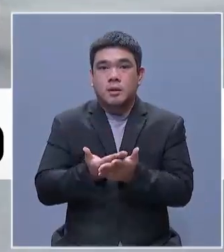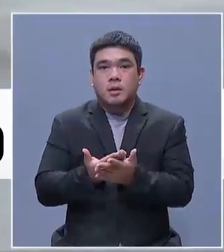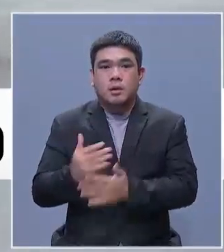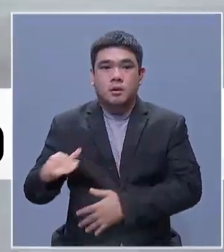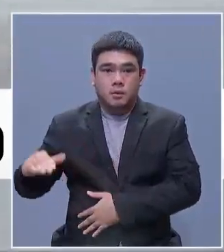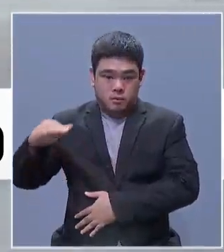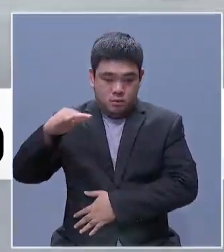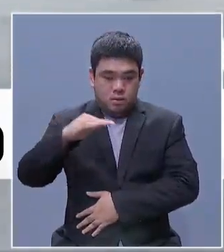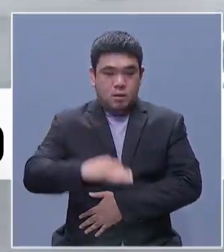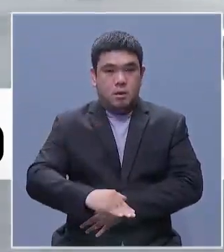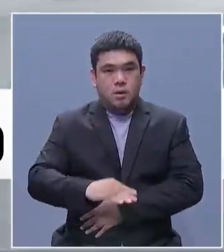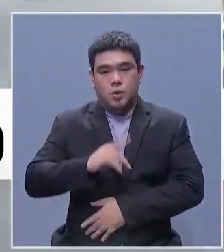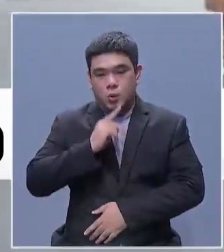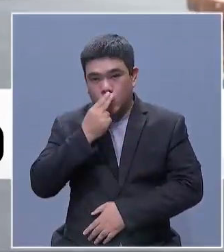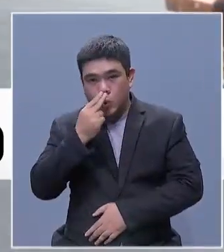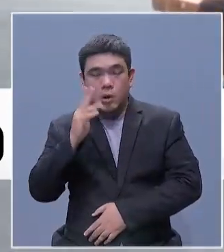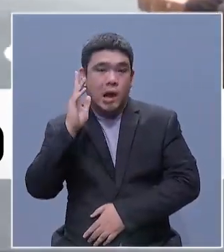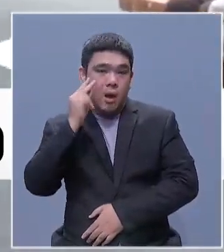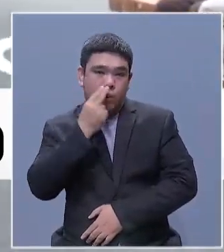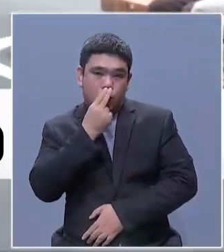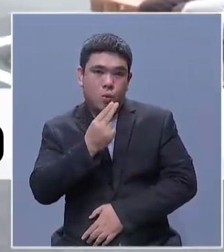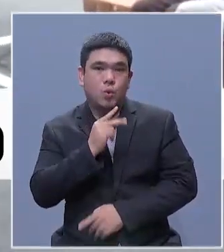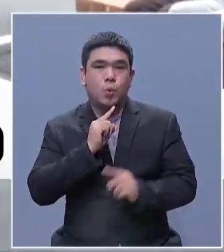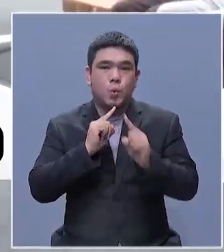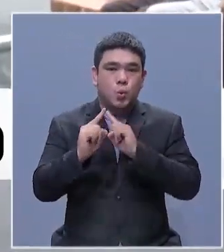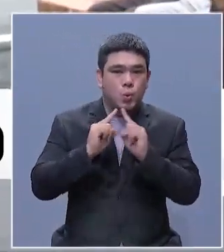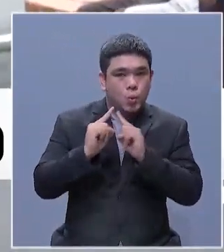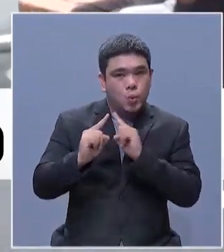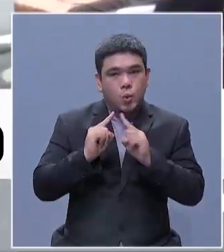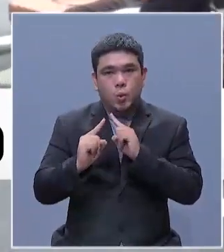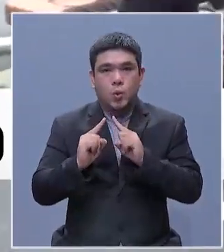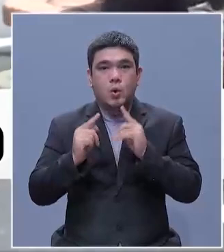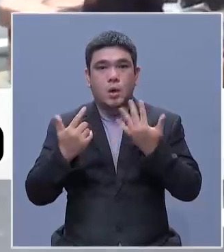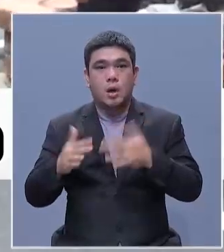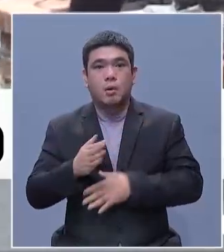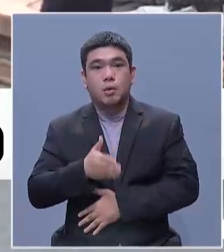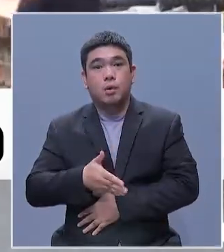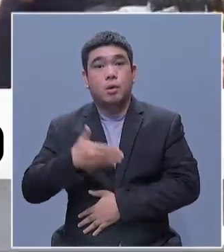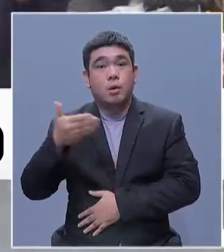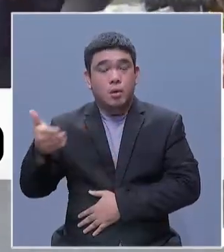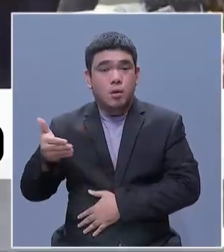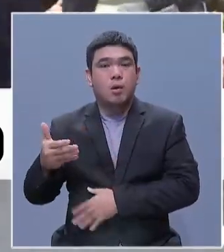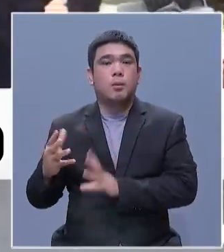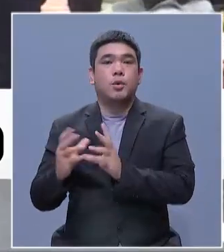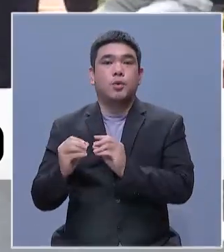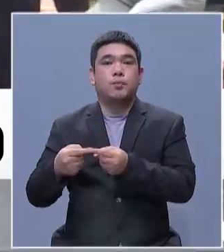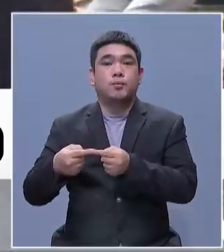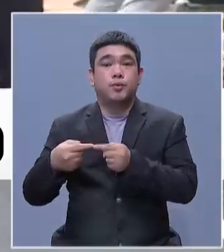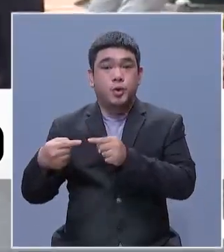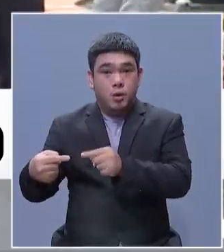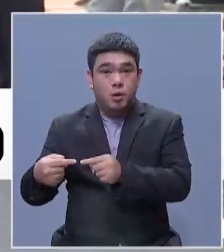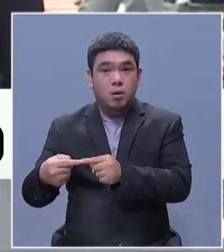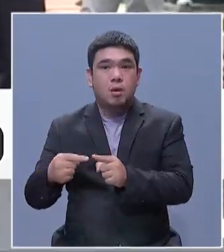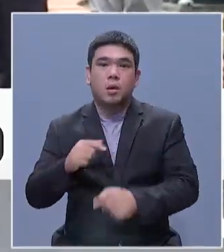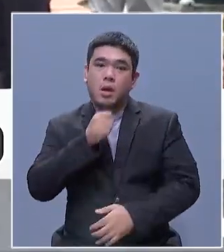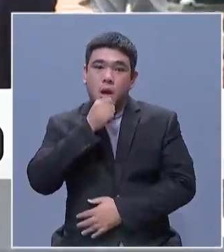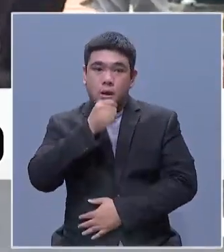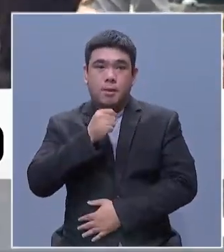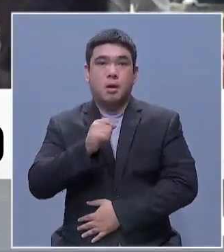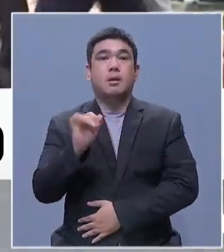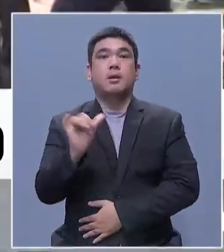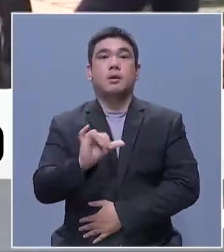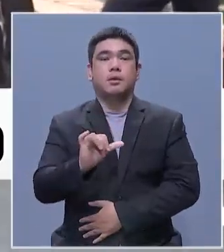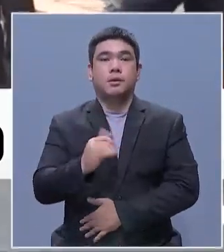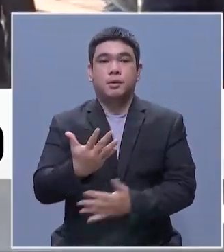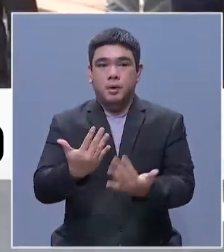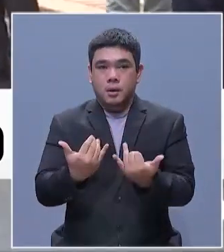ค่ะได้ทักทายกับสื่อมวลชนก่อนที่จะเดินทางขึ้นไปด้านบนทันทีเข้าห้องประชุมเลยยังไม่ได้ให้สัมภาษณ์นะคะ